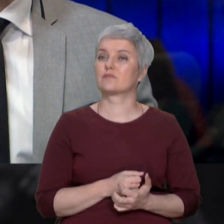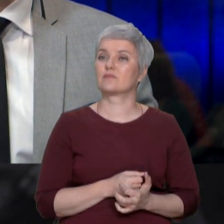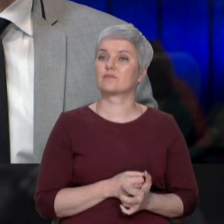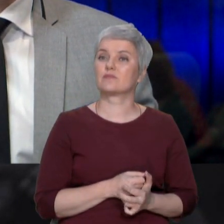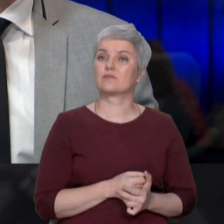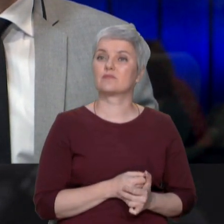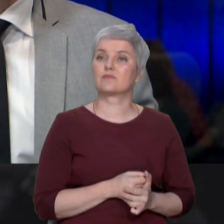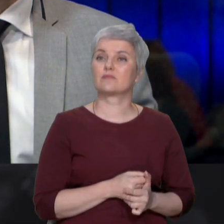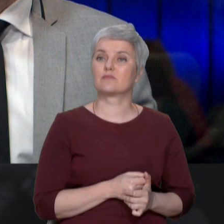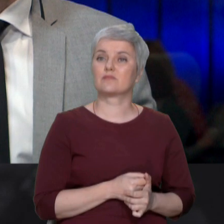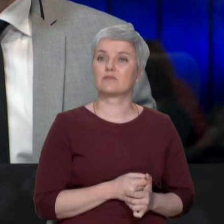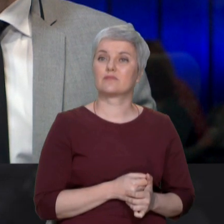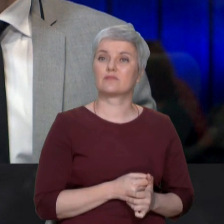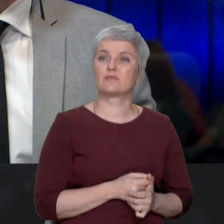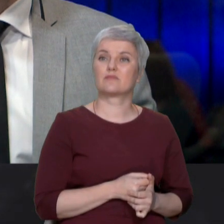Так,